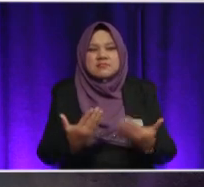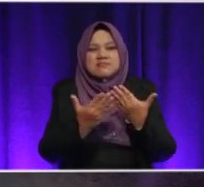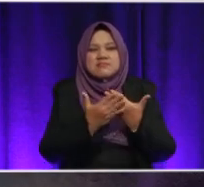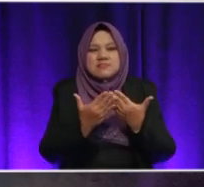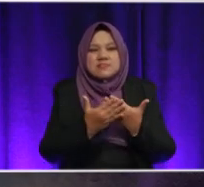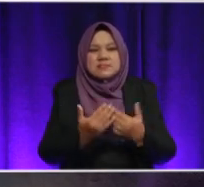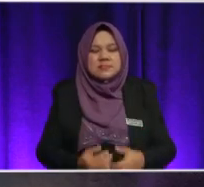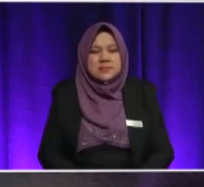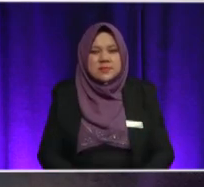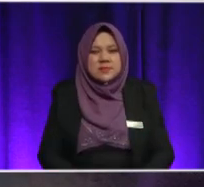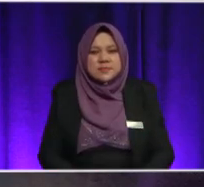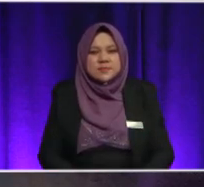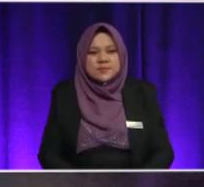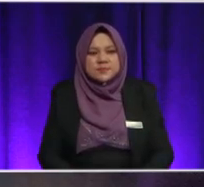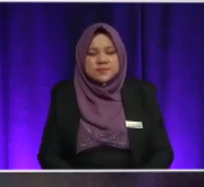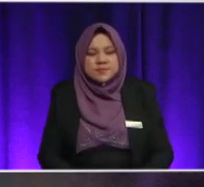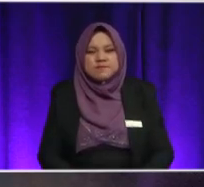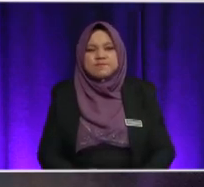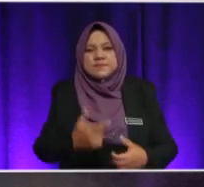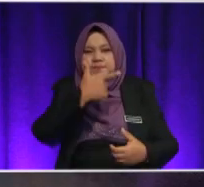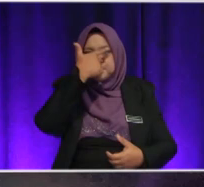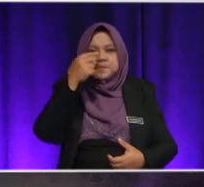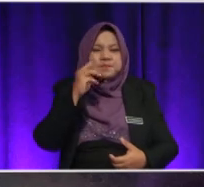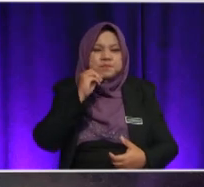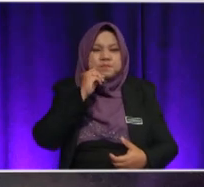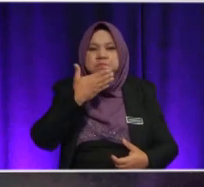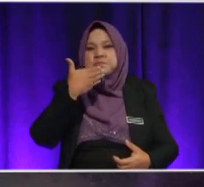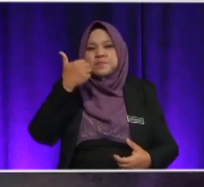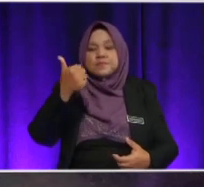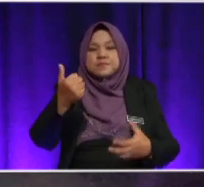sebab mirip pelajaran yang sangat baik yang sangat Cemerlang Cowok